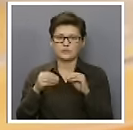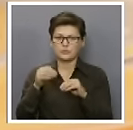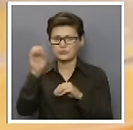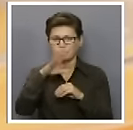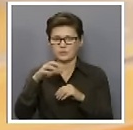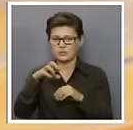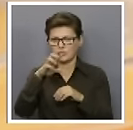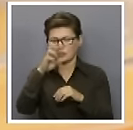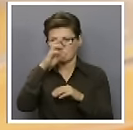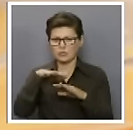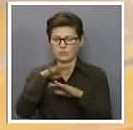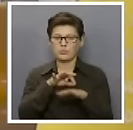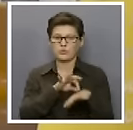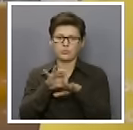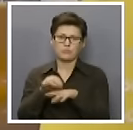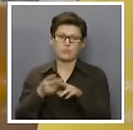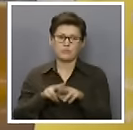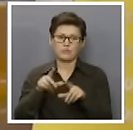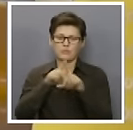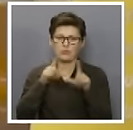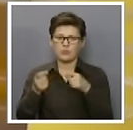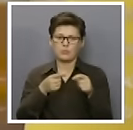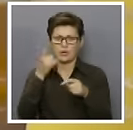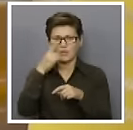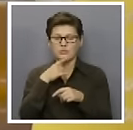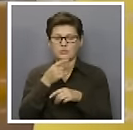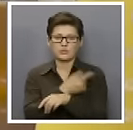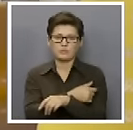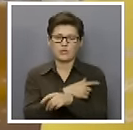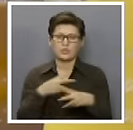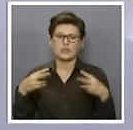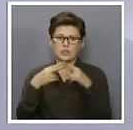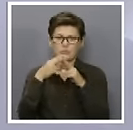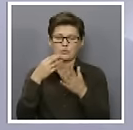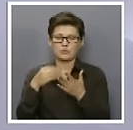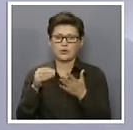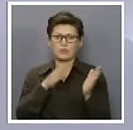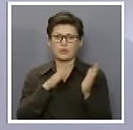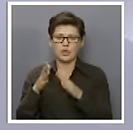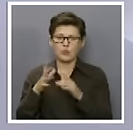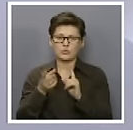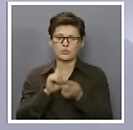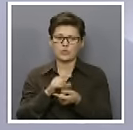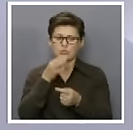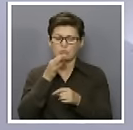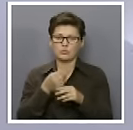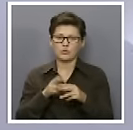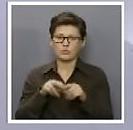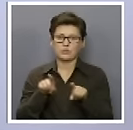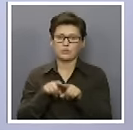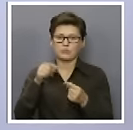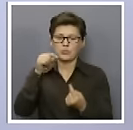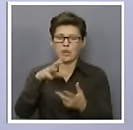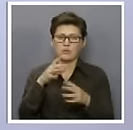одақ елдерінен әкелінеді екен. Сондай-ақ ведомство басшысы Қазақстанда медициналық техниканы сатып алу тәртібі өзгертілетінін жеткізді. Соған